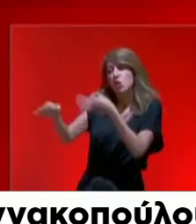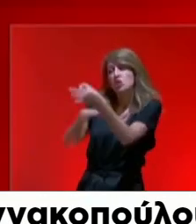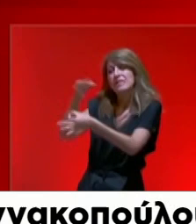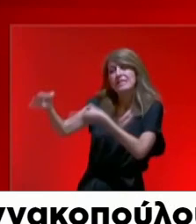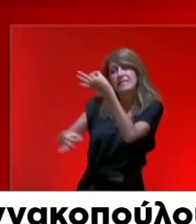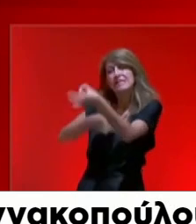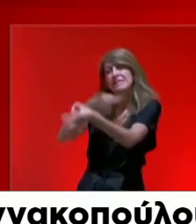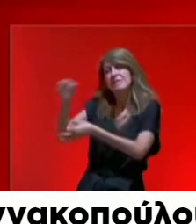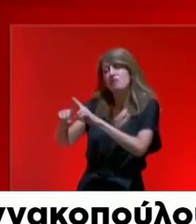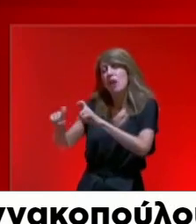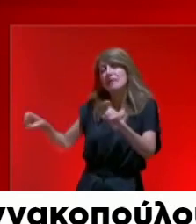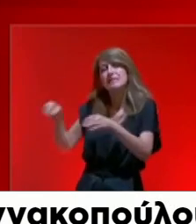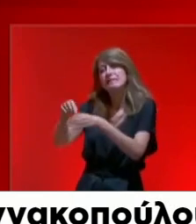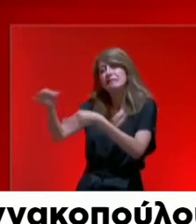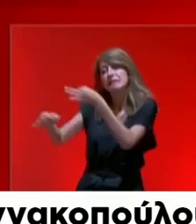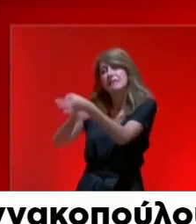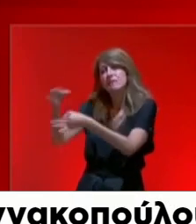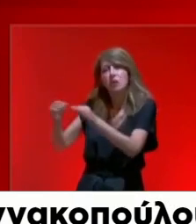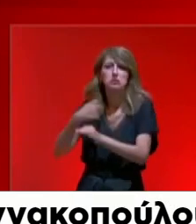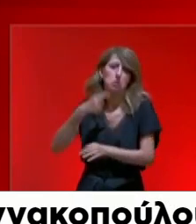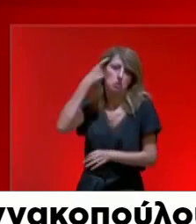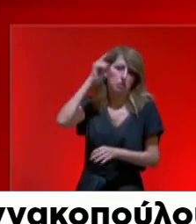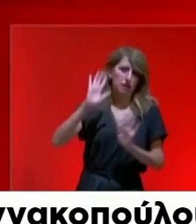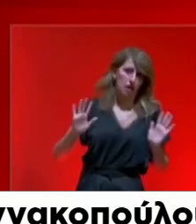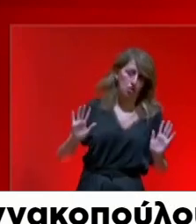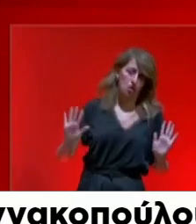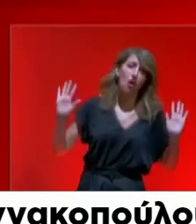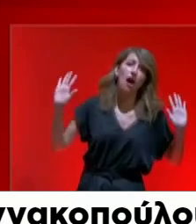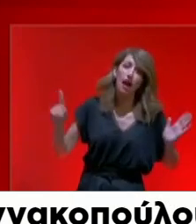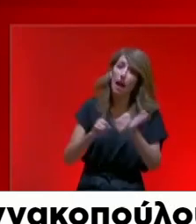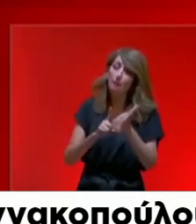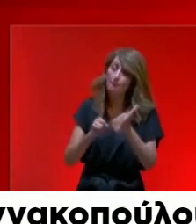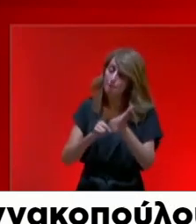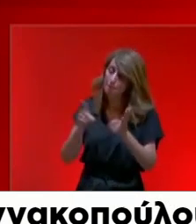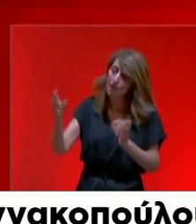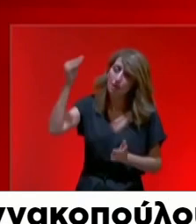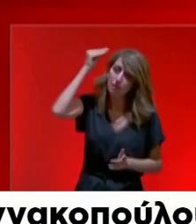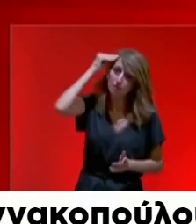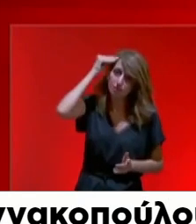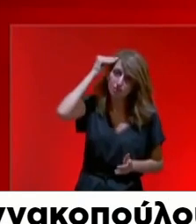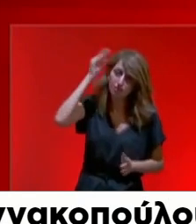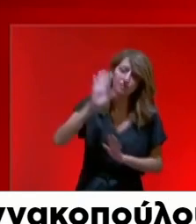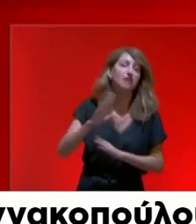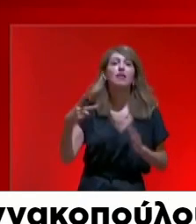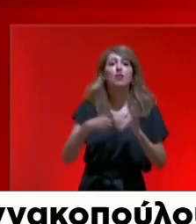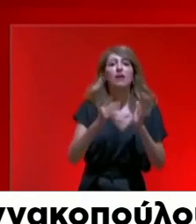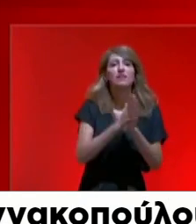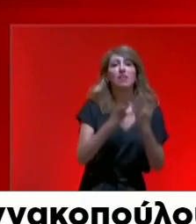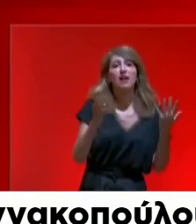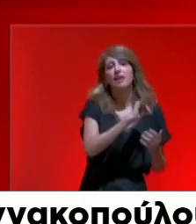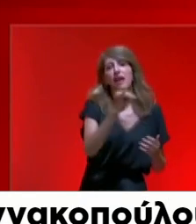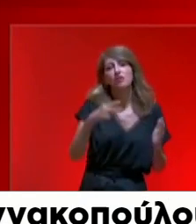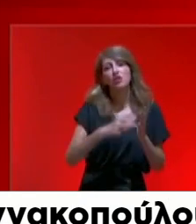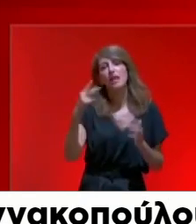να είναι εκεί και αυτό ήταν και η καλύτερη απάντηση, κύριε Φιλιππακόπουλε, σε όσους έχουν βιαστεί να πούν ότι ο ΣΥΡΙΖΑ περνάει μία